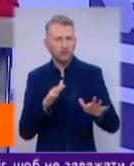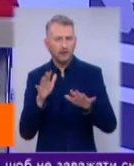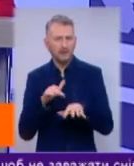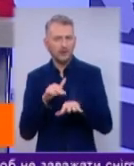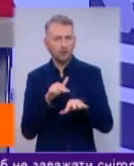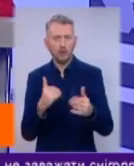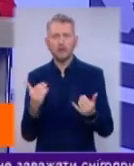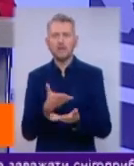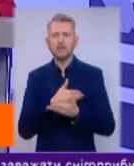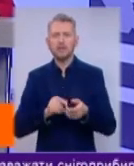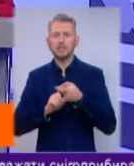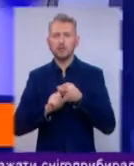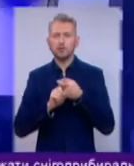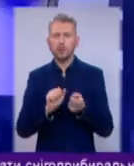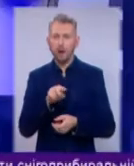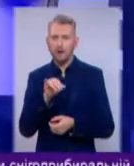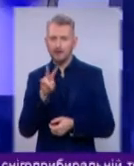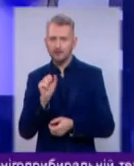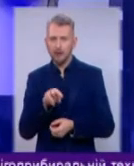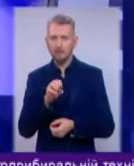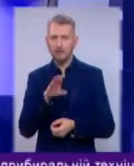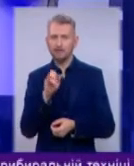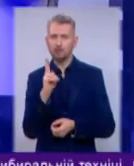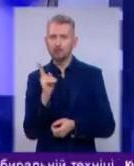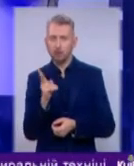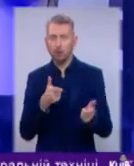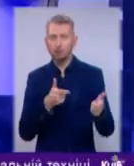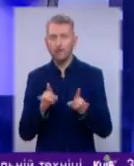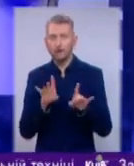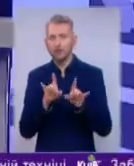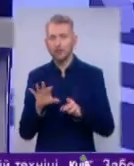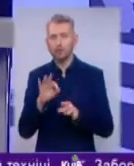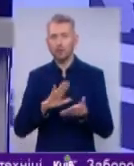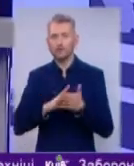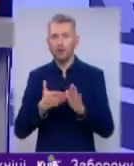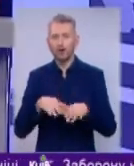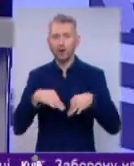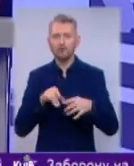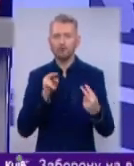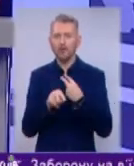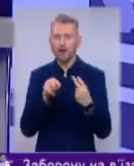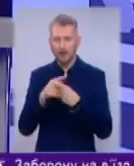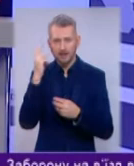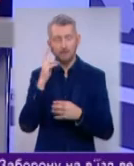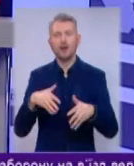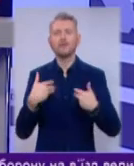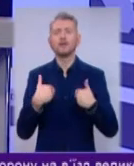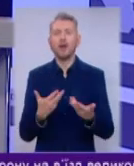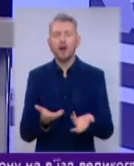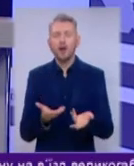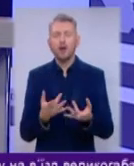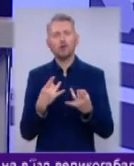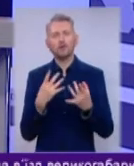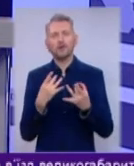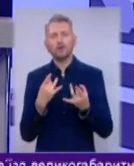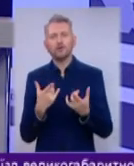з нами на зв'язку Аліна Матвійчук, яка вже готова розповісти про ситуацію на автошляхах Києва. Аліно, вітаю.